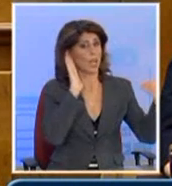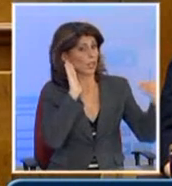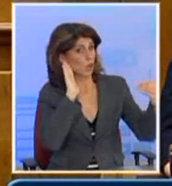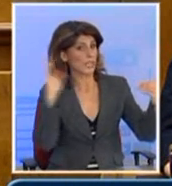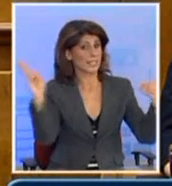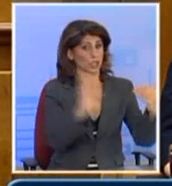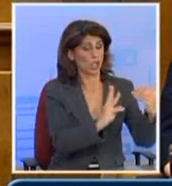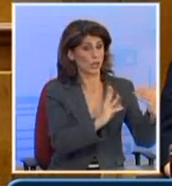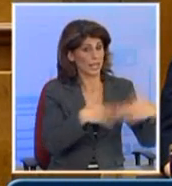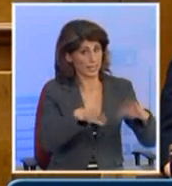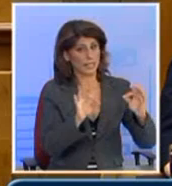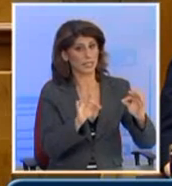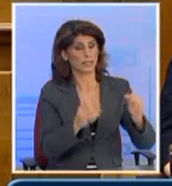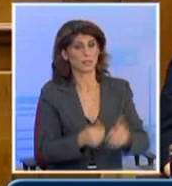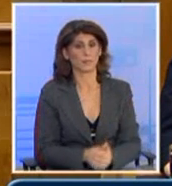Τρόικα?